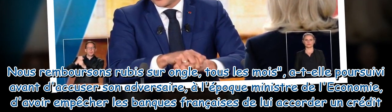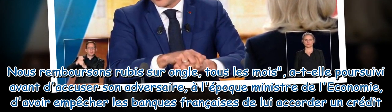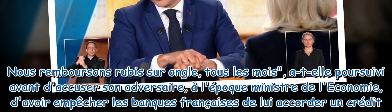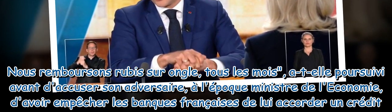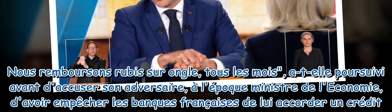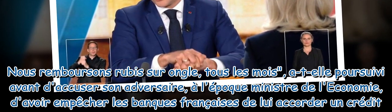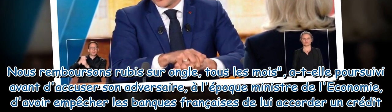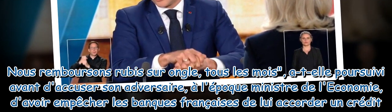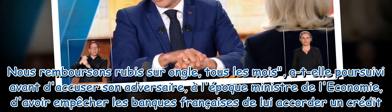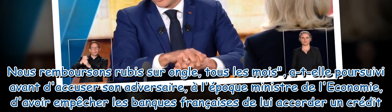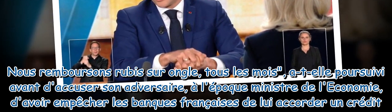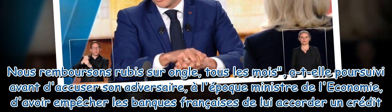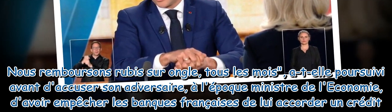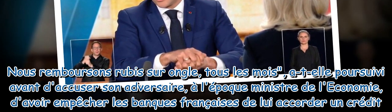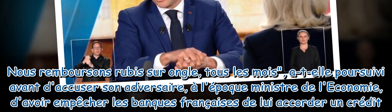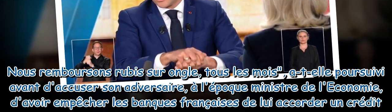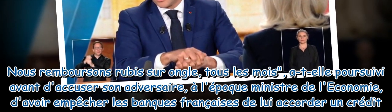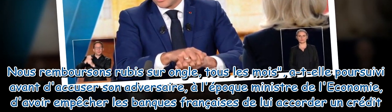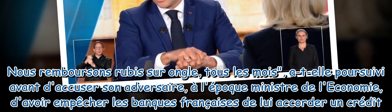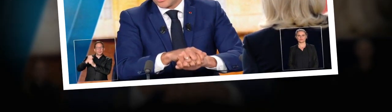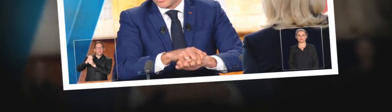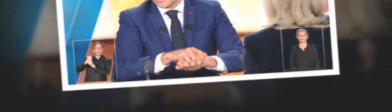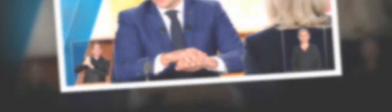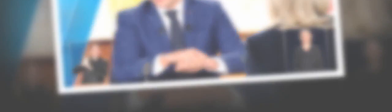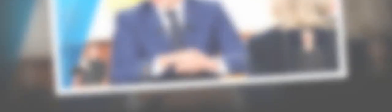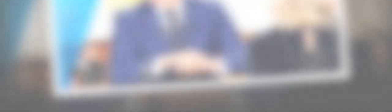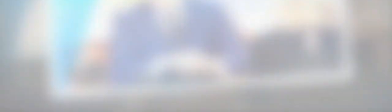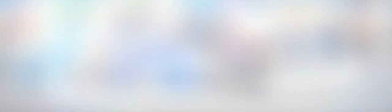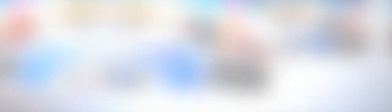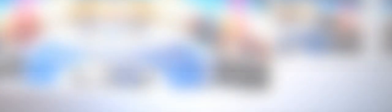d'avoir empêché les banques françaises de lui accorder un crédit